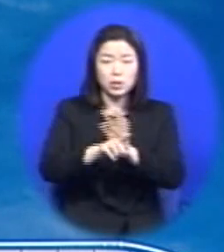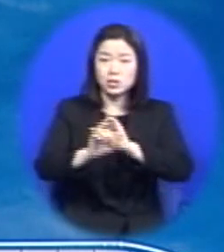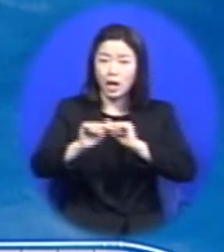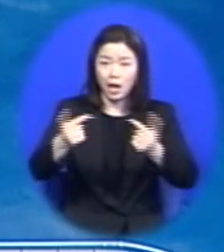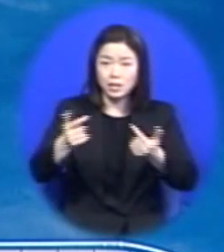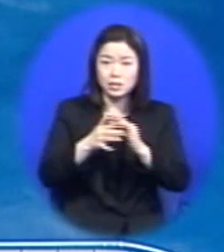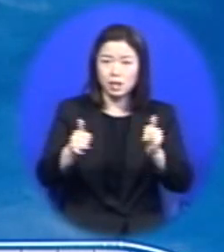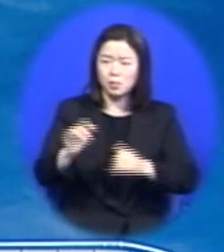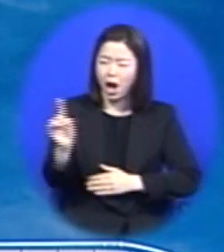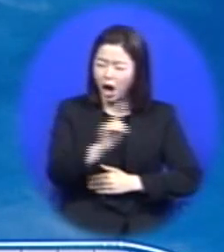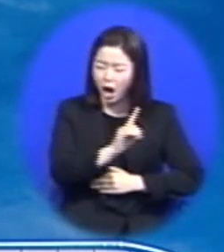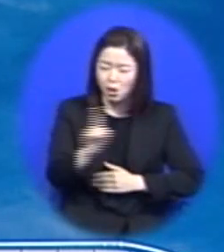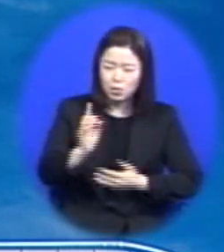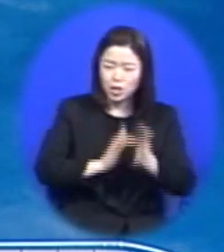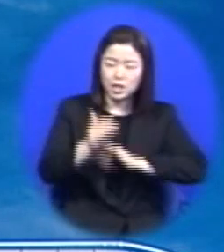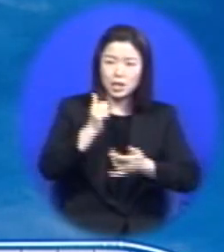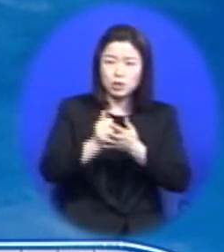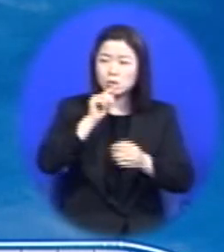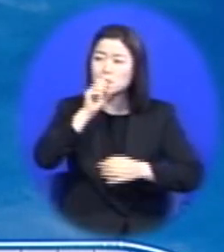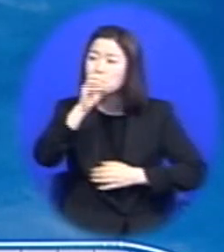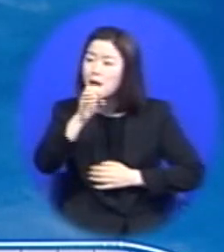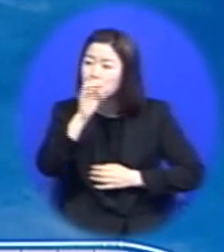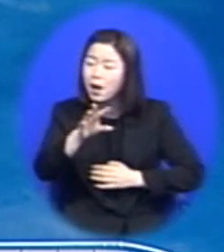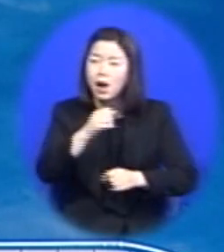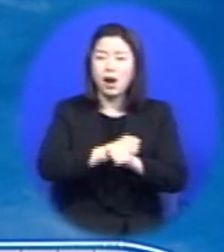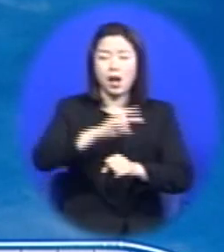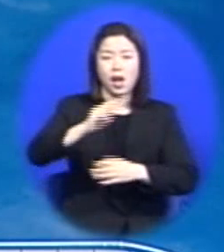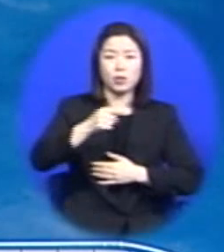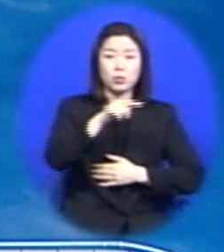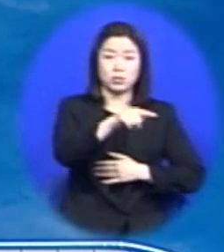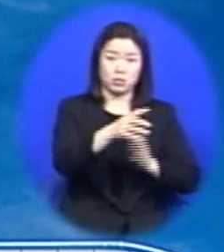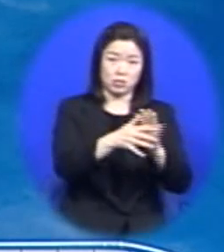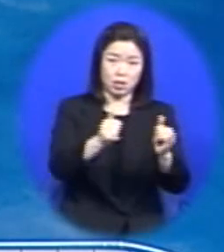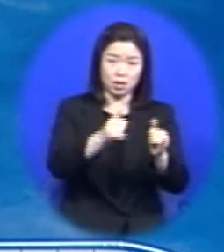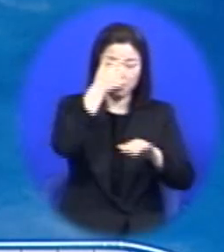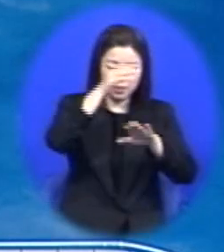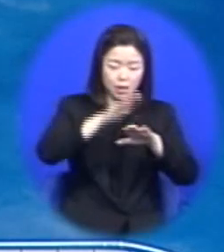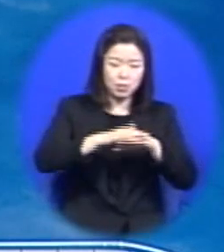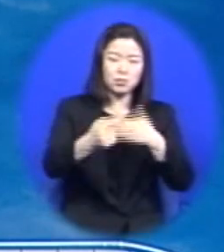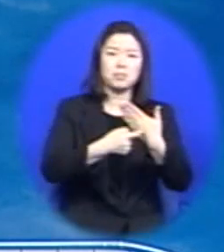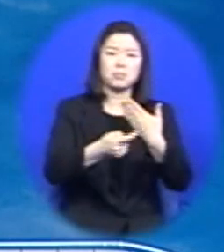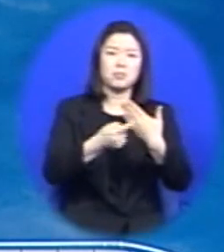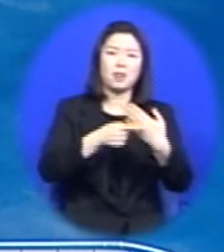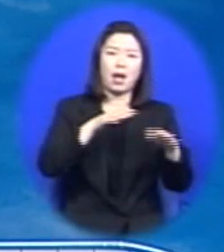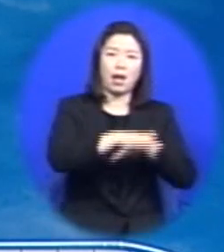아무리 예수님 이야기를 해도 그의 예배는 형식적인 예배로 흐를 수밖에 없어요.